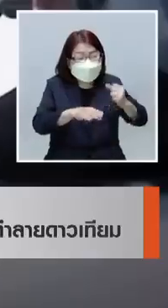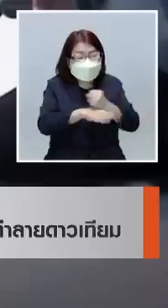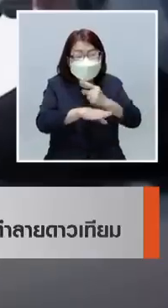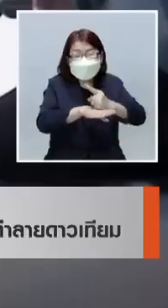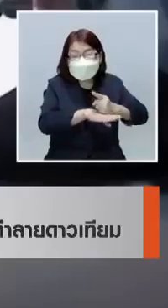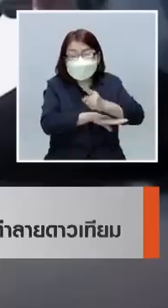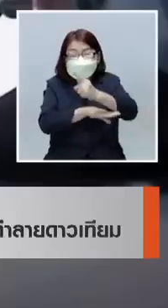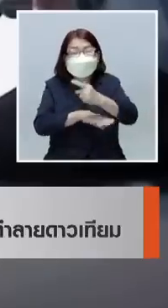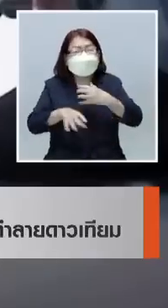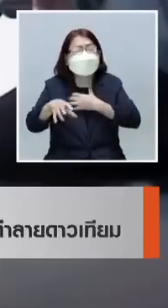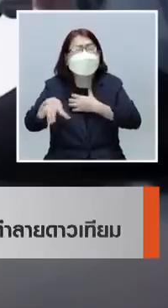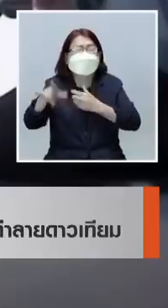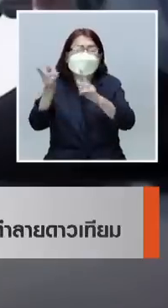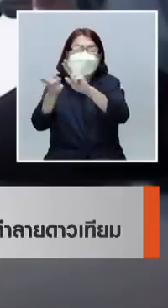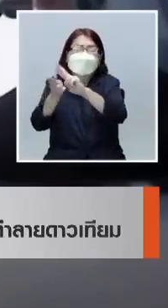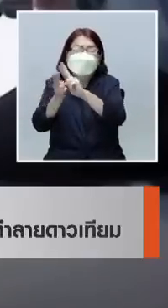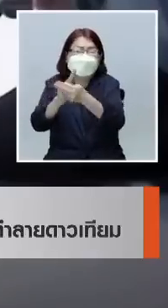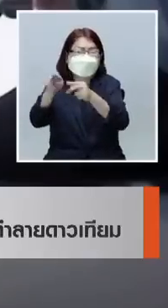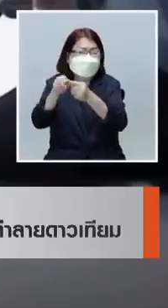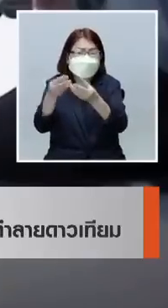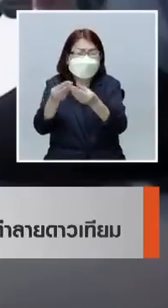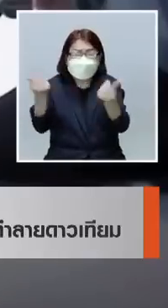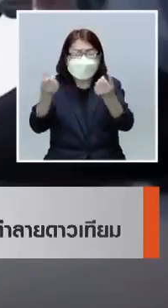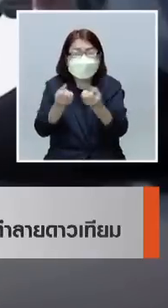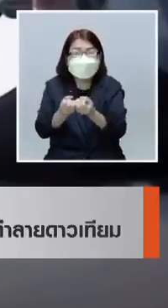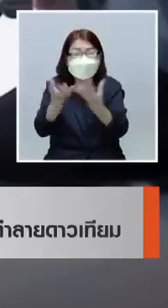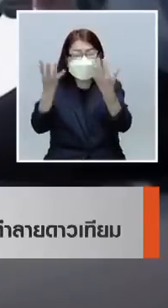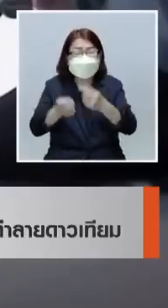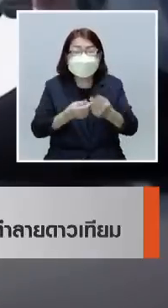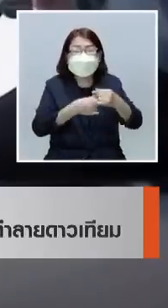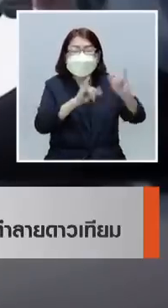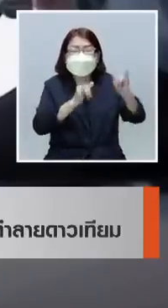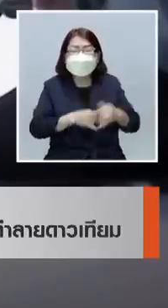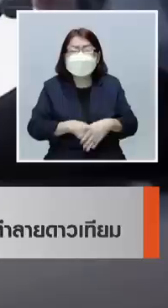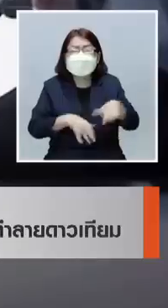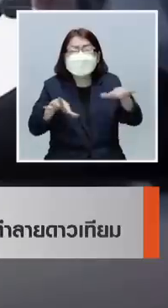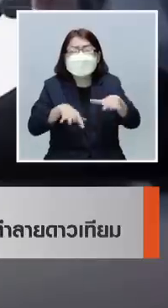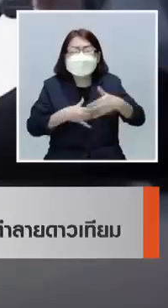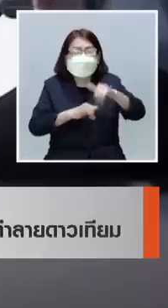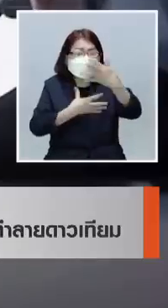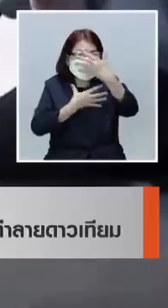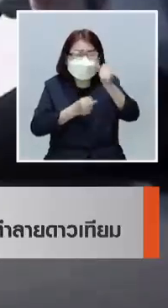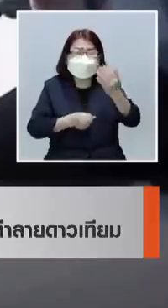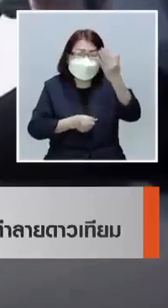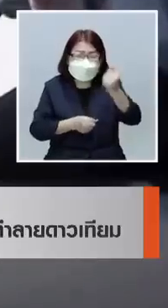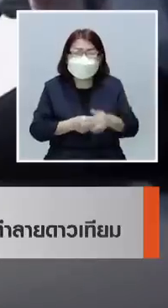างแสดงให้เห็นถึงความเมินเฉยต่อความมั่นคงความปลอดภัยและความยั่งยืนของอวกาศของรั